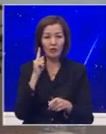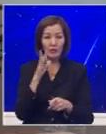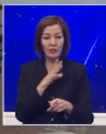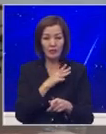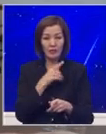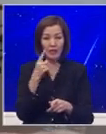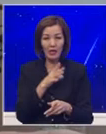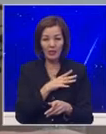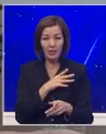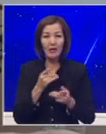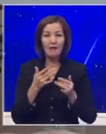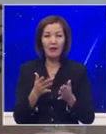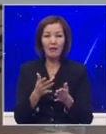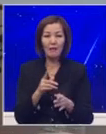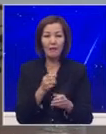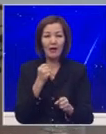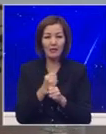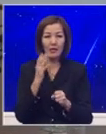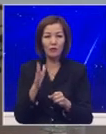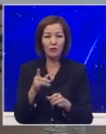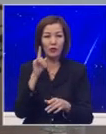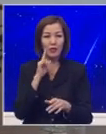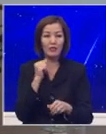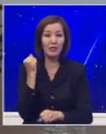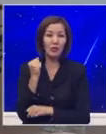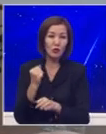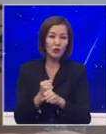біріншіден бұл жерде біздің қазақстандық